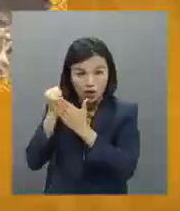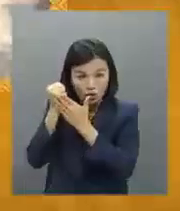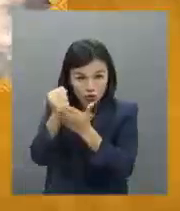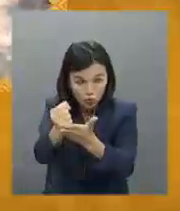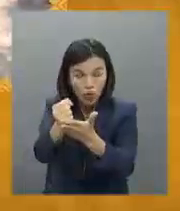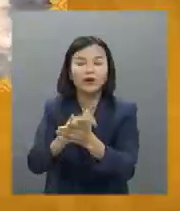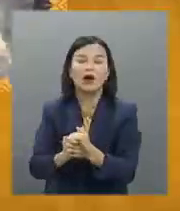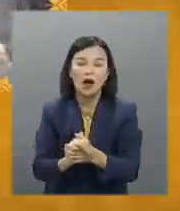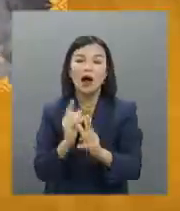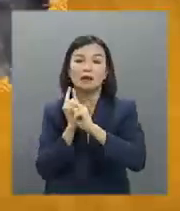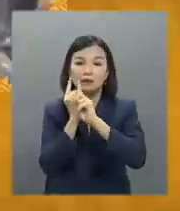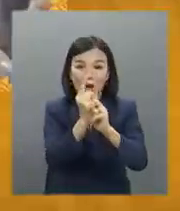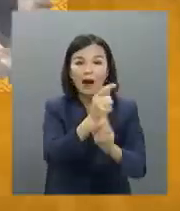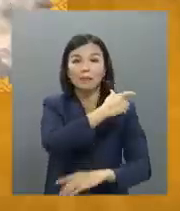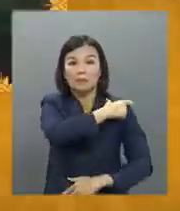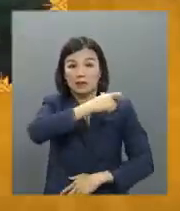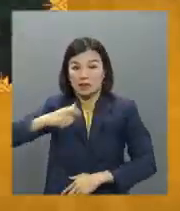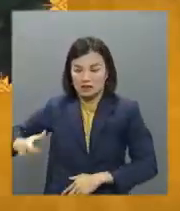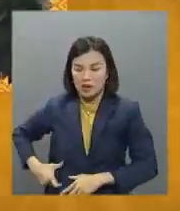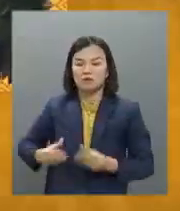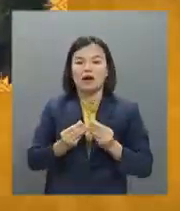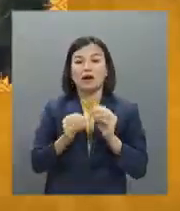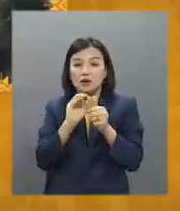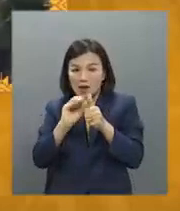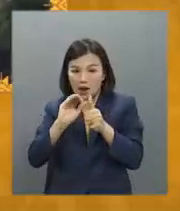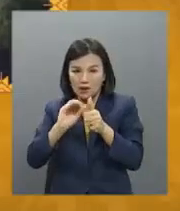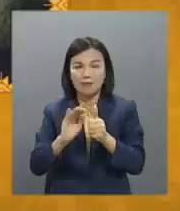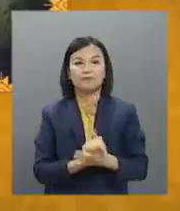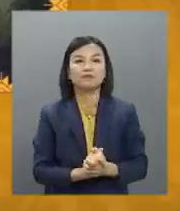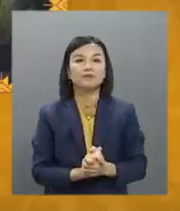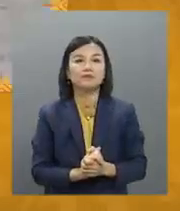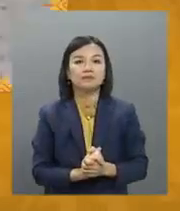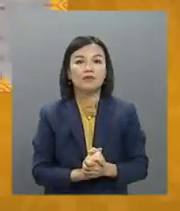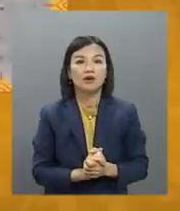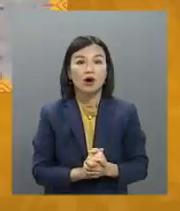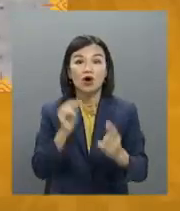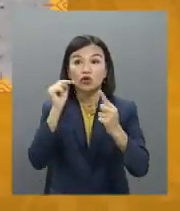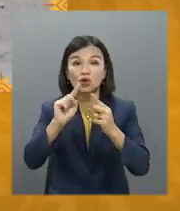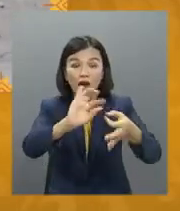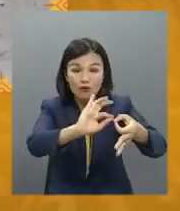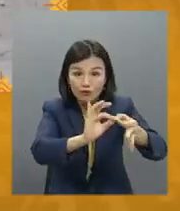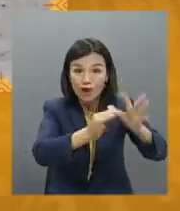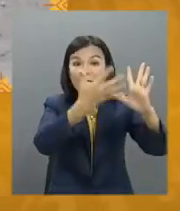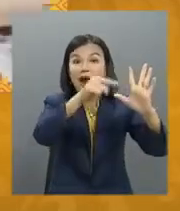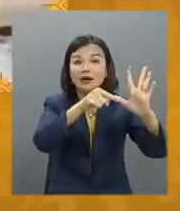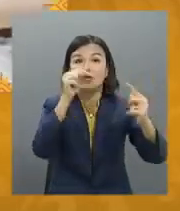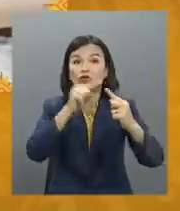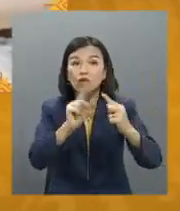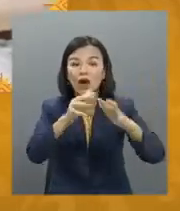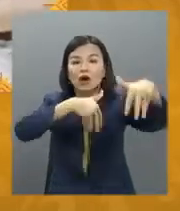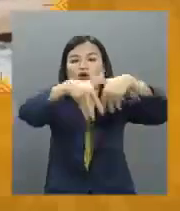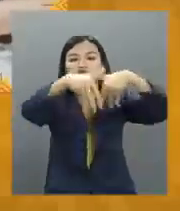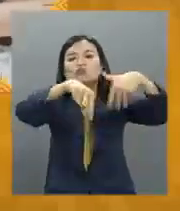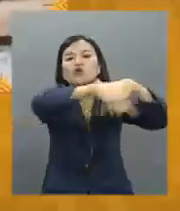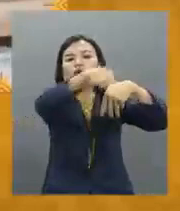ถานการณ์อันเป็นแนวทางที่พระบาทสมเด็จพระเจ้าอยู่หัวได้พระราชทานไว้ด้านอัคคีภัยเหตุ